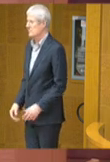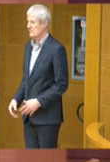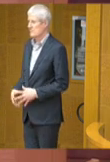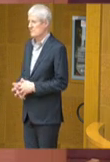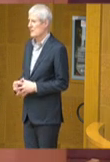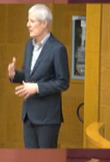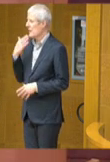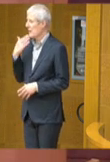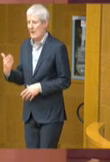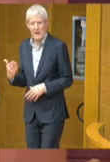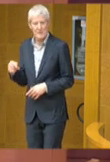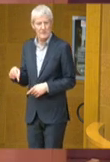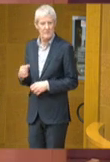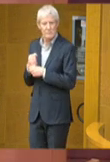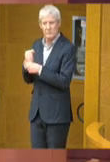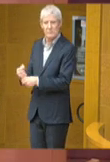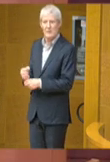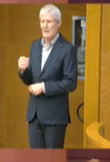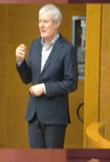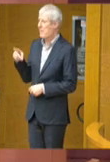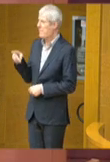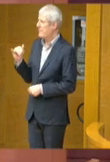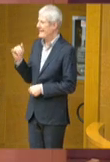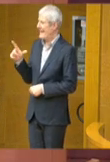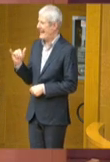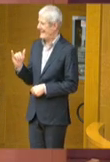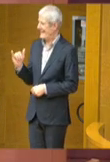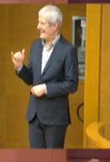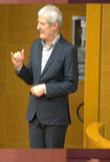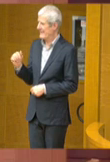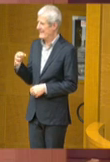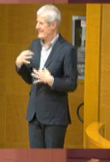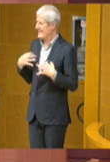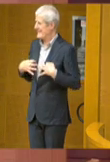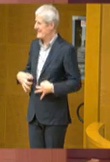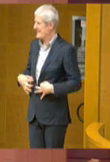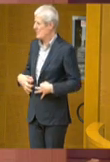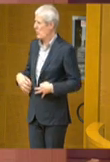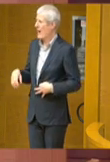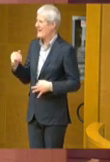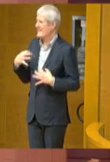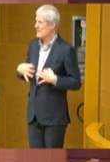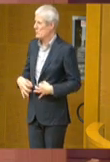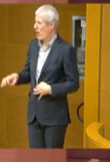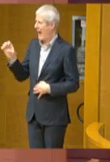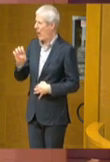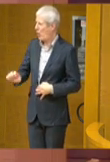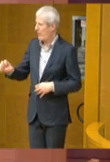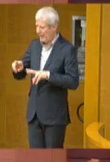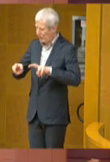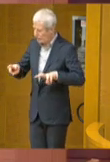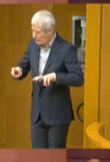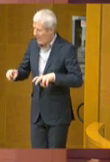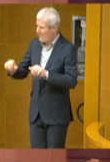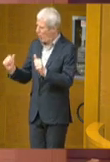Grazie Gambiri. Lascerei ora la parola a Roberto Pili dell'Istituto Europeo Ricerca, Formazione e